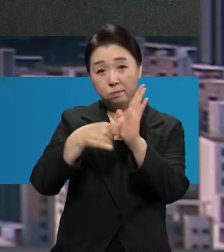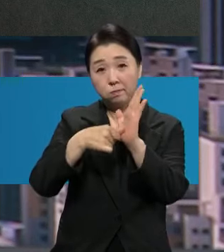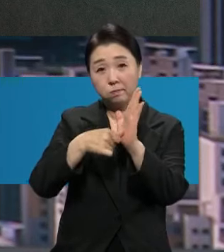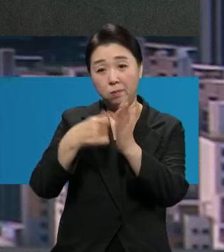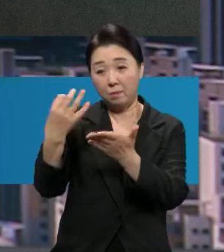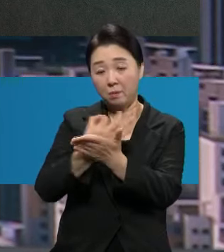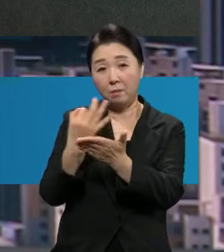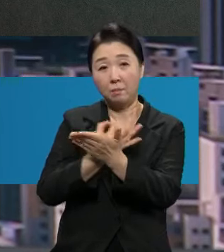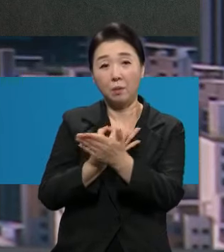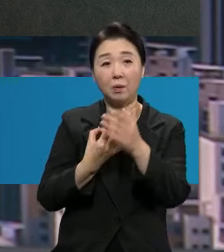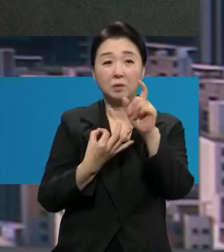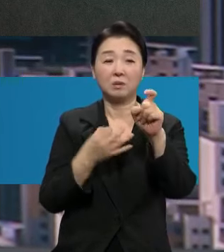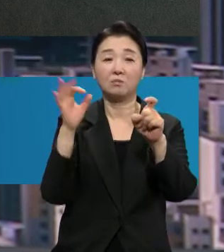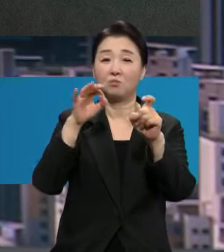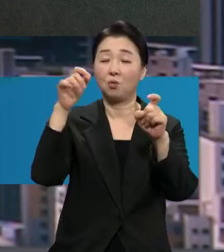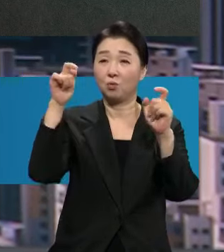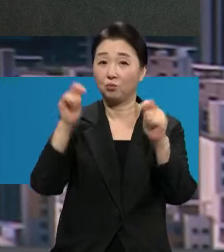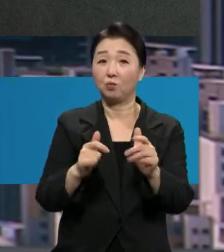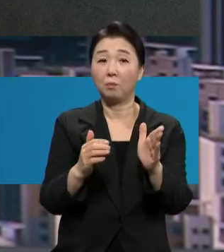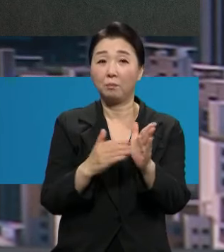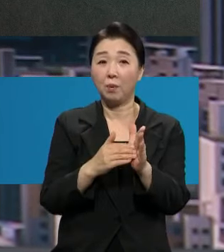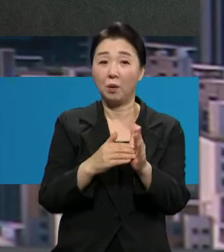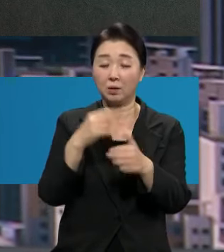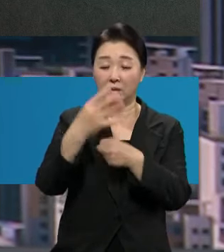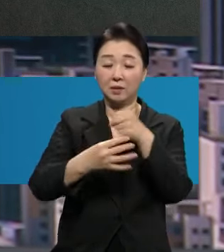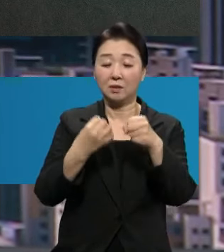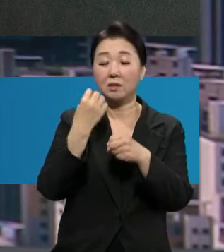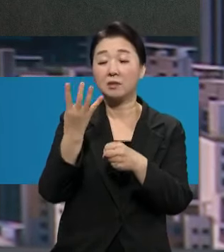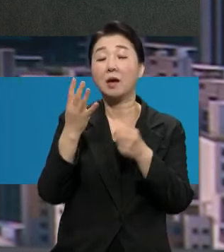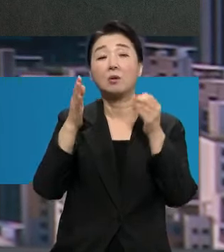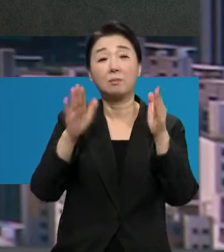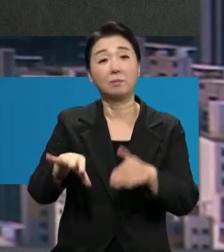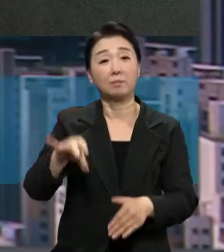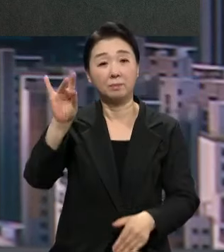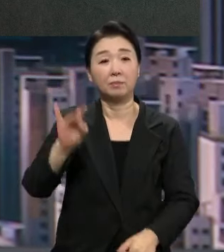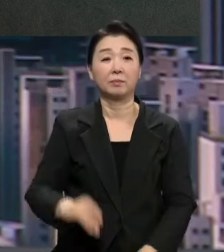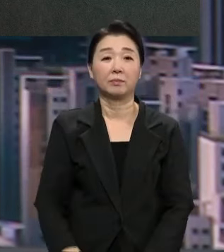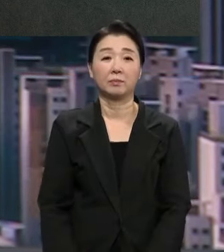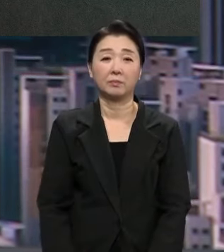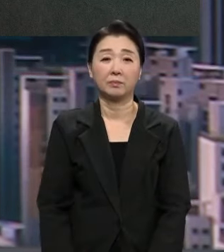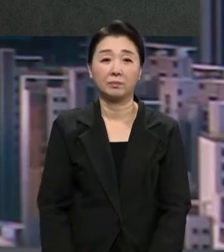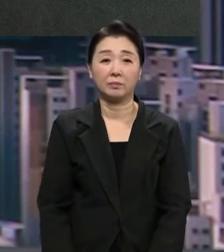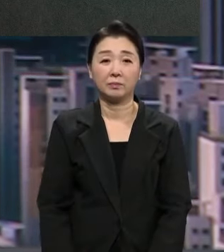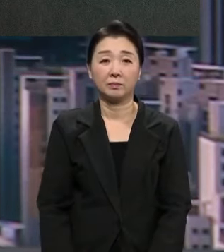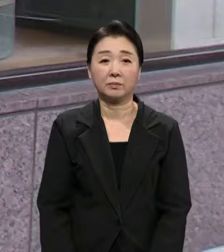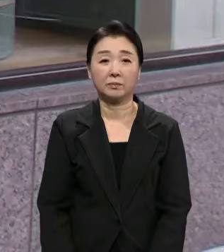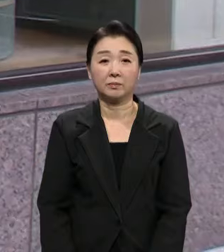매출이 10% 넘게 줄었는데 4년 4개월 만에 처음 있는 일입니다. 김도훈 기자입니다.